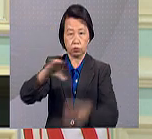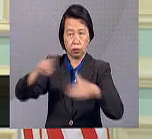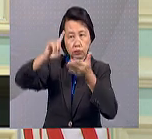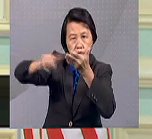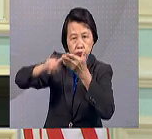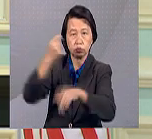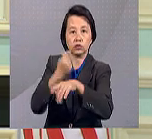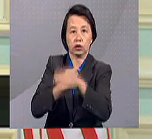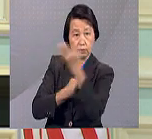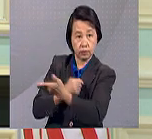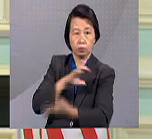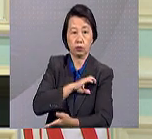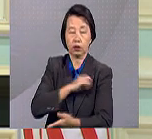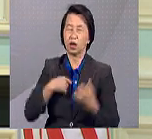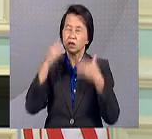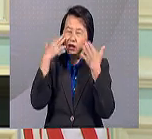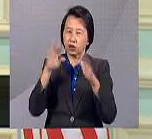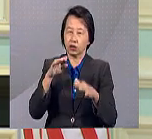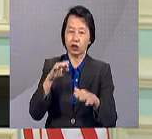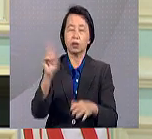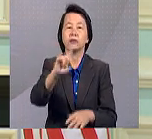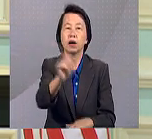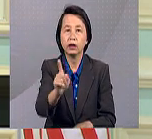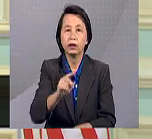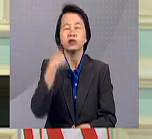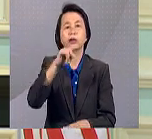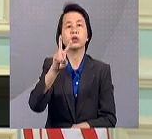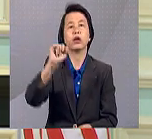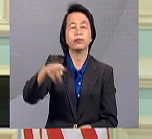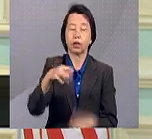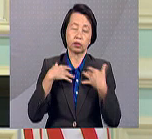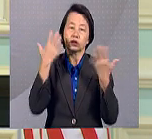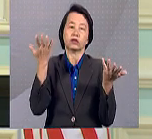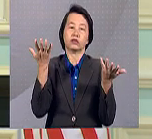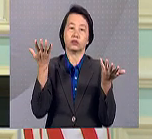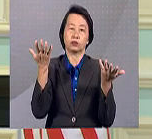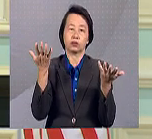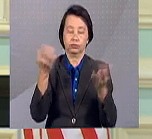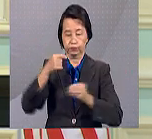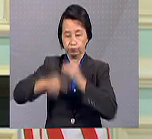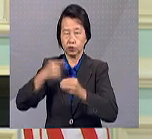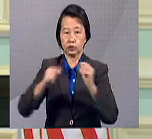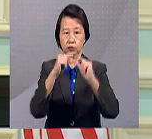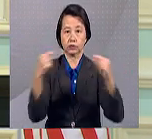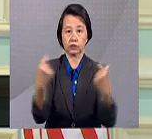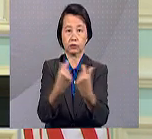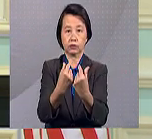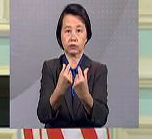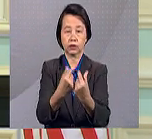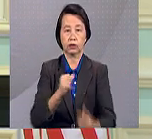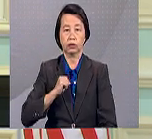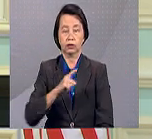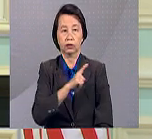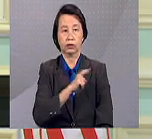menjalankan tugas mereka. Jadi saya tidak tahu di mana, siapa dan sebagainya. Mengenai kumpulan